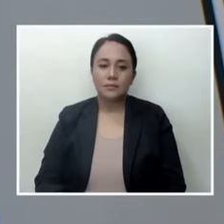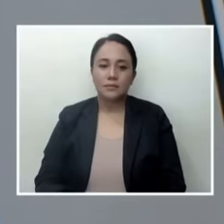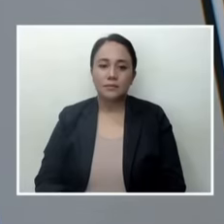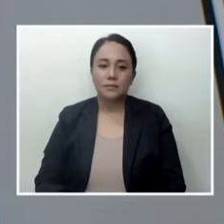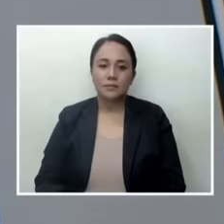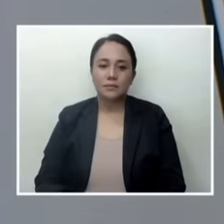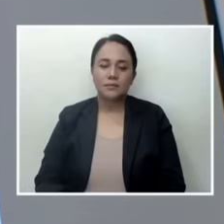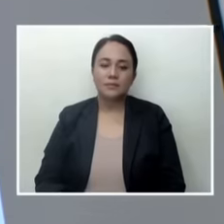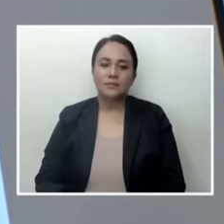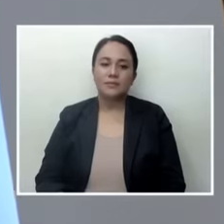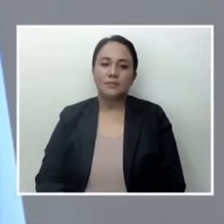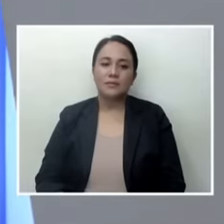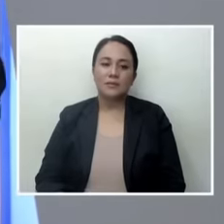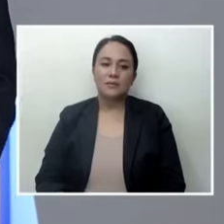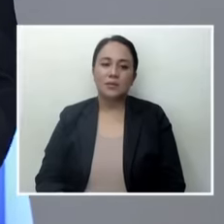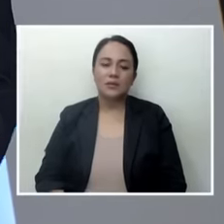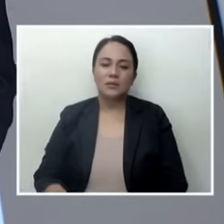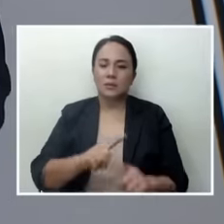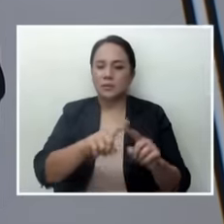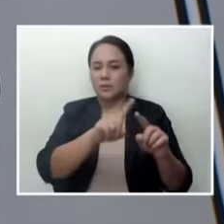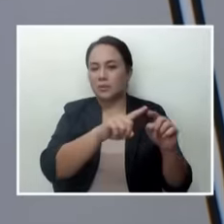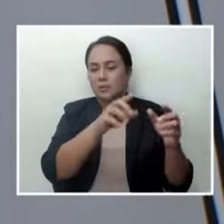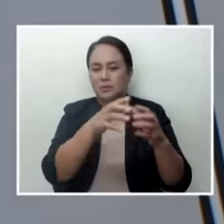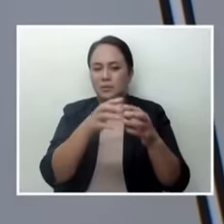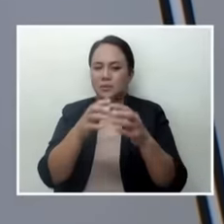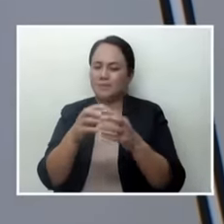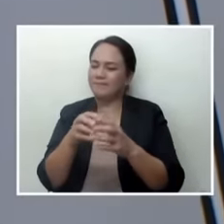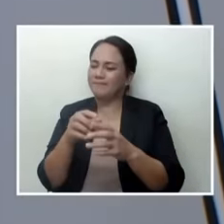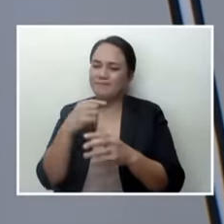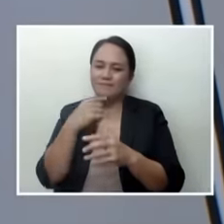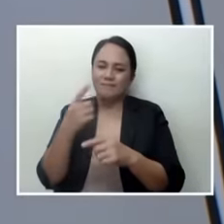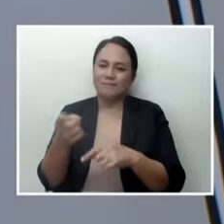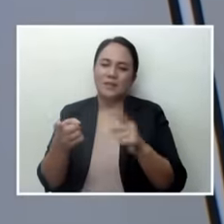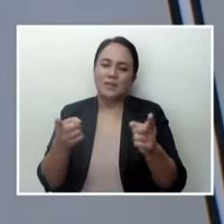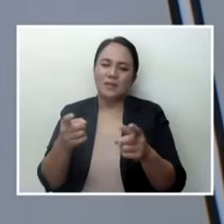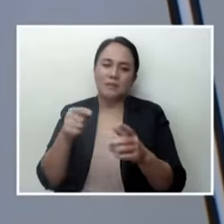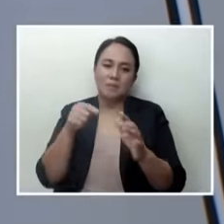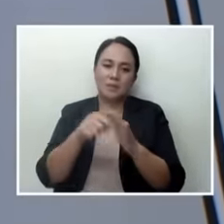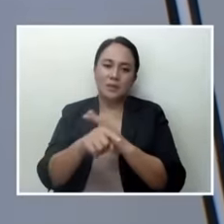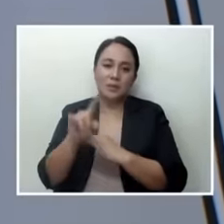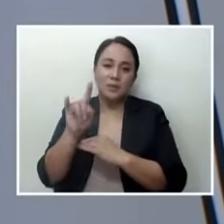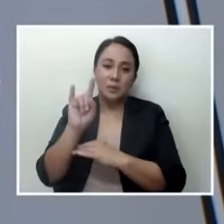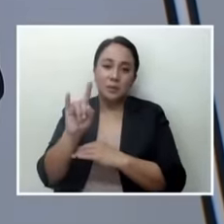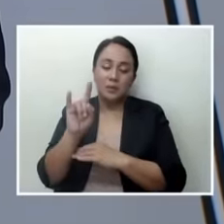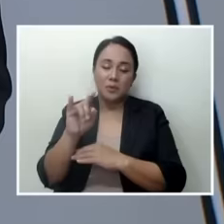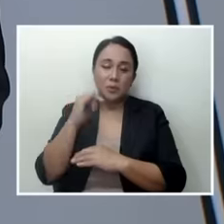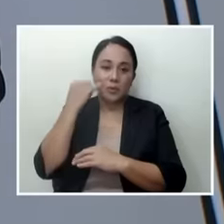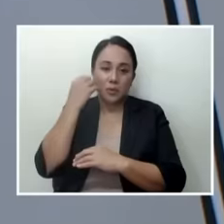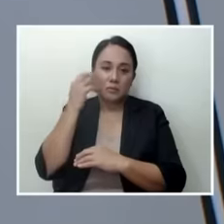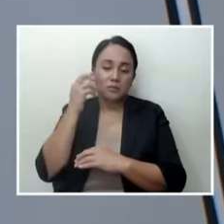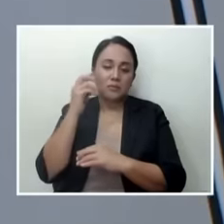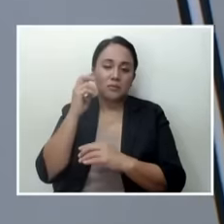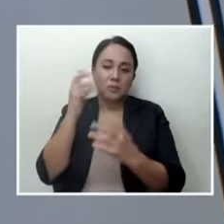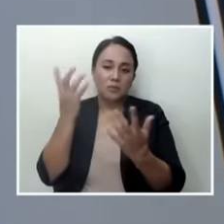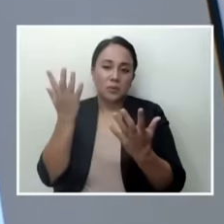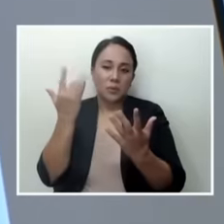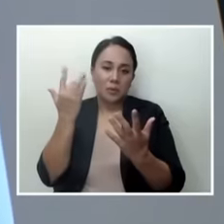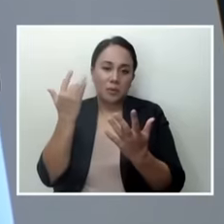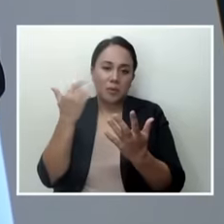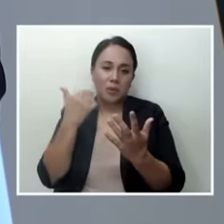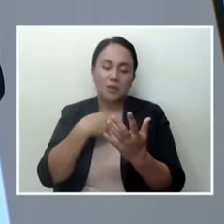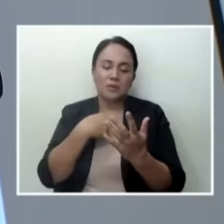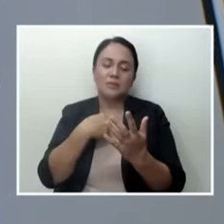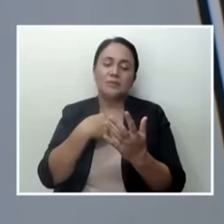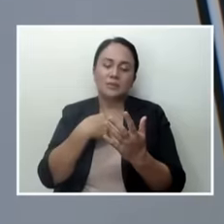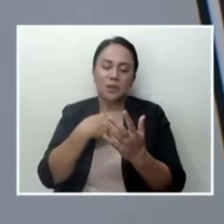Kinundi na po naman ng iba't ibang grupo ang pagpatay sa radio broadcaster na si Juan Humalon na binaril sa loob ng kanyang radio